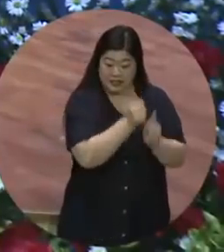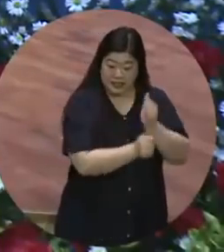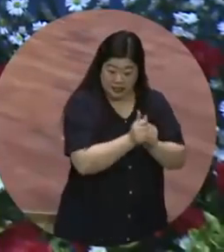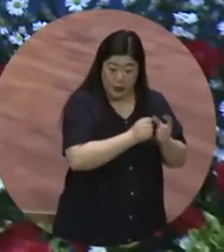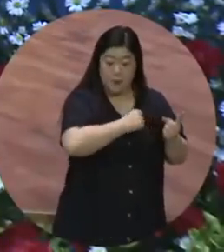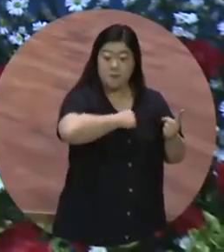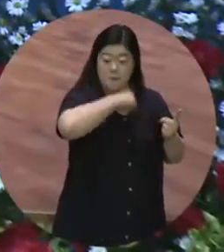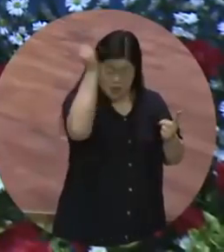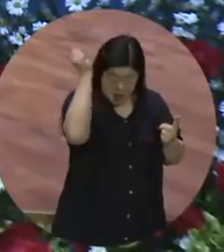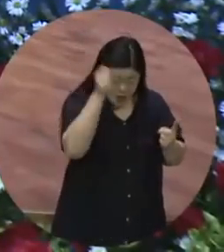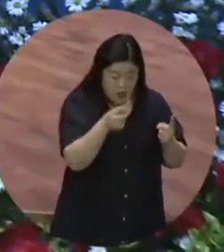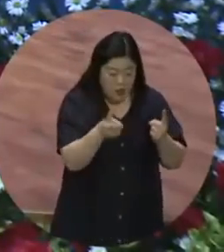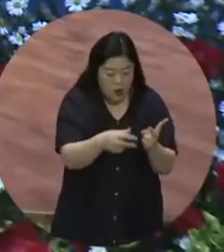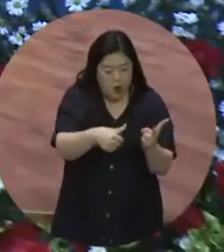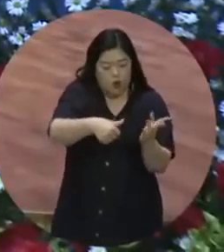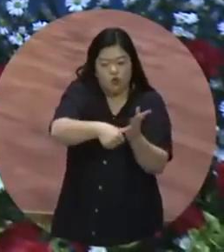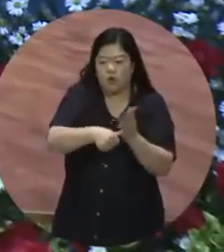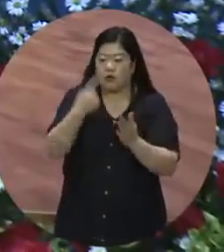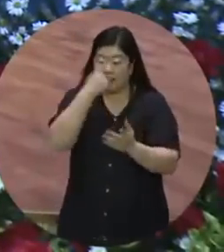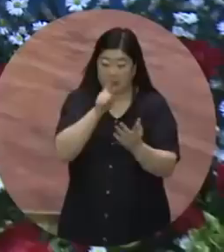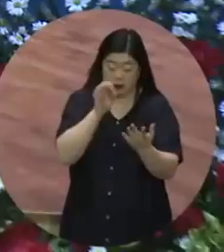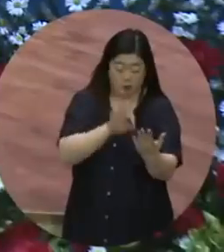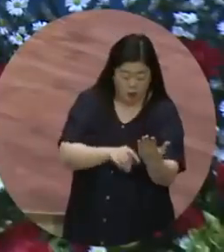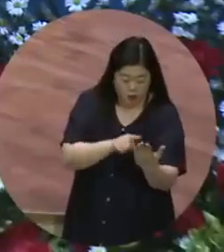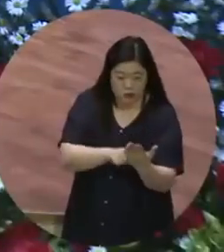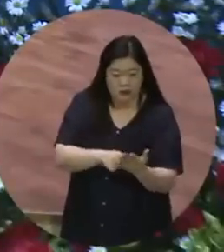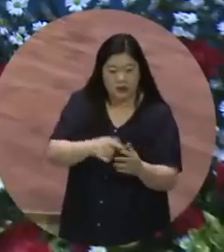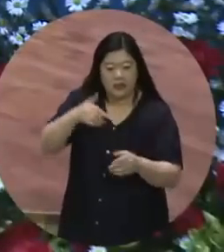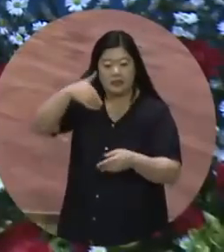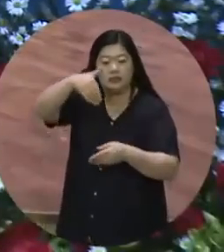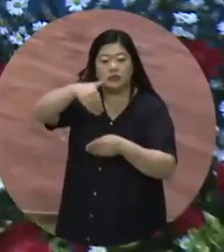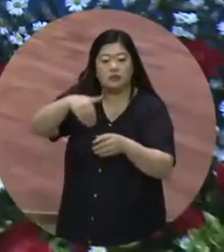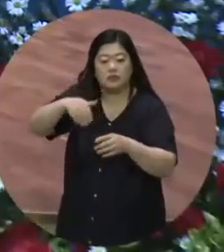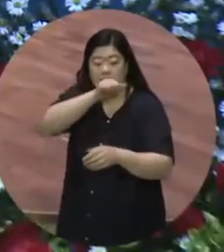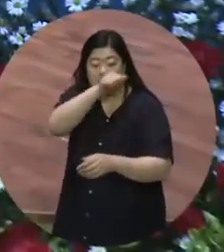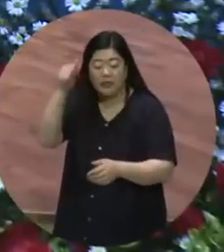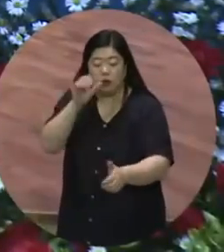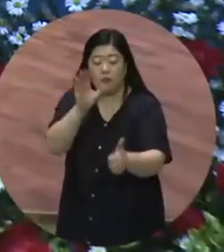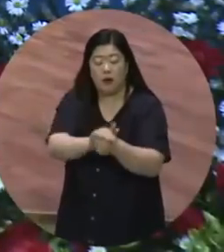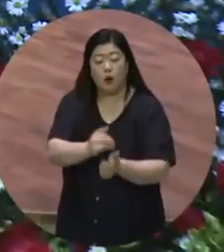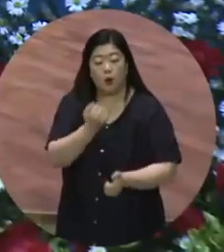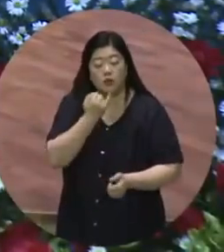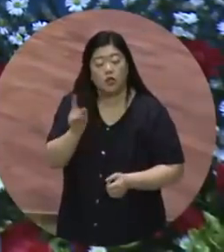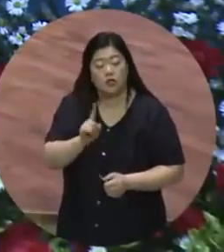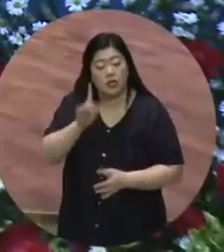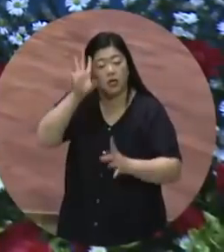재직들 앉혀놓고 자 투표합니다. 장로 세워 3분의 2가 어떻게 나오냐고. 안 나옵니다.